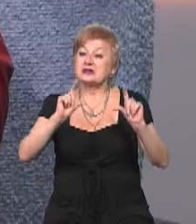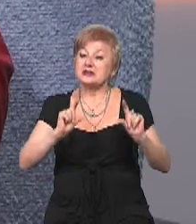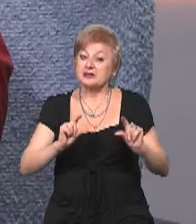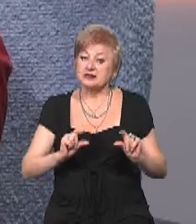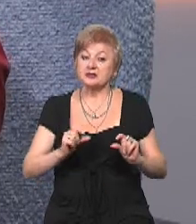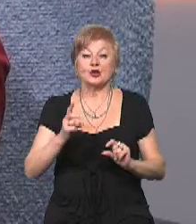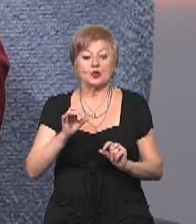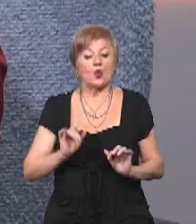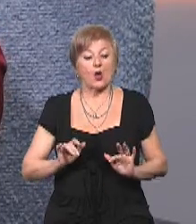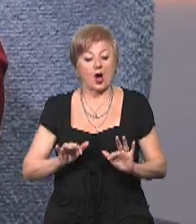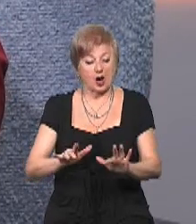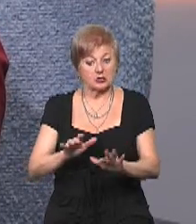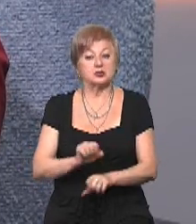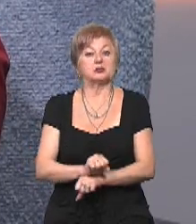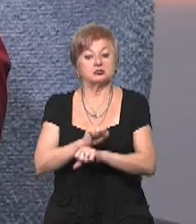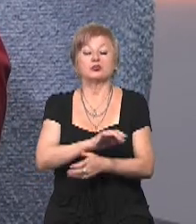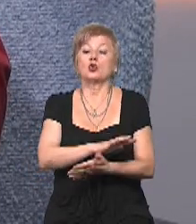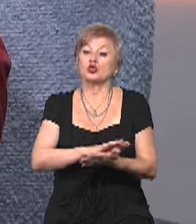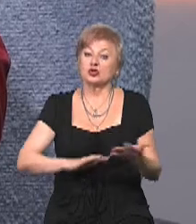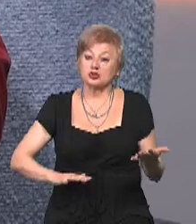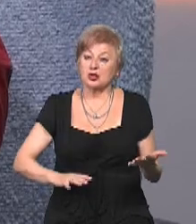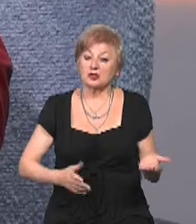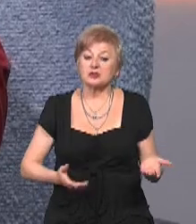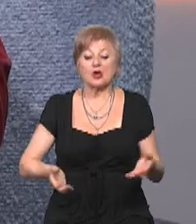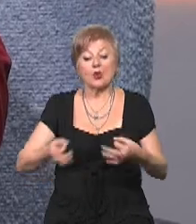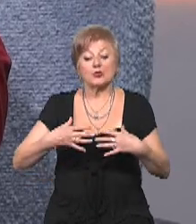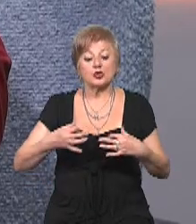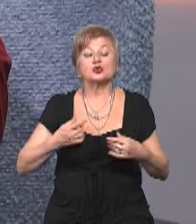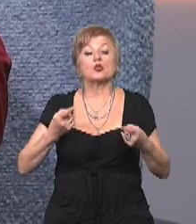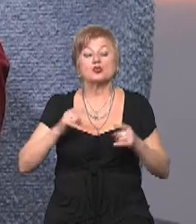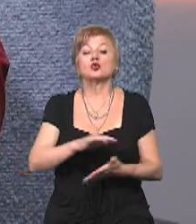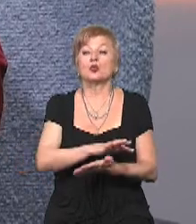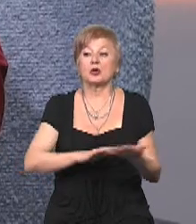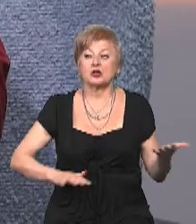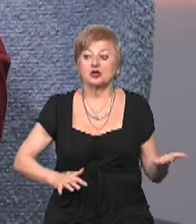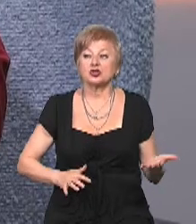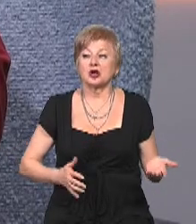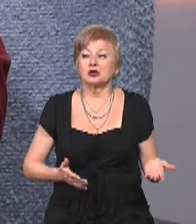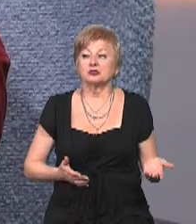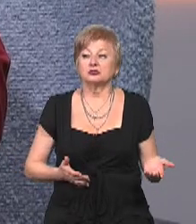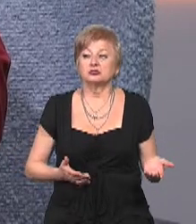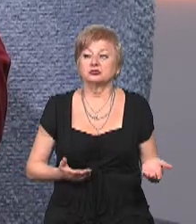але акція протесту триває. От поясніть, будь ласка, чому вона триває? От